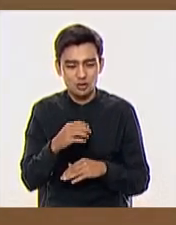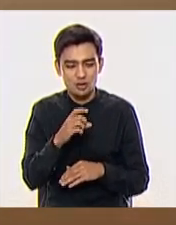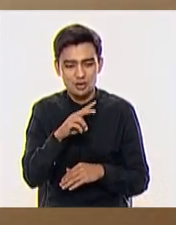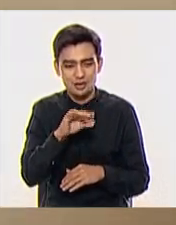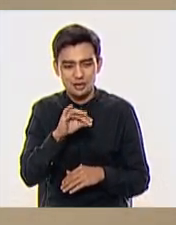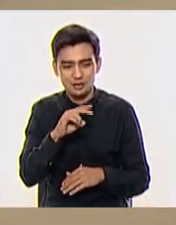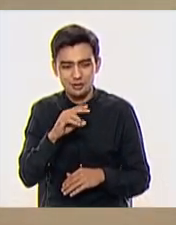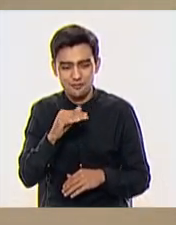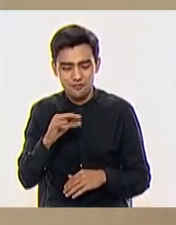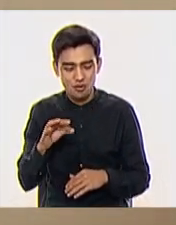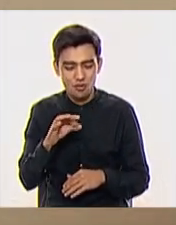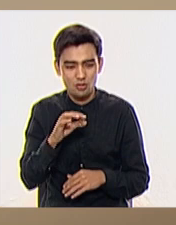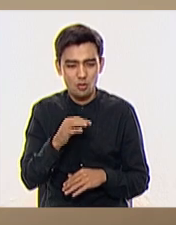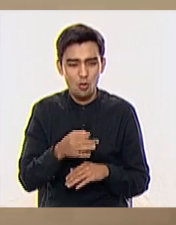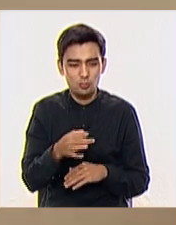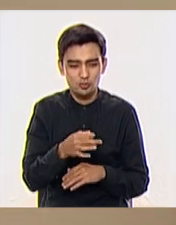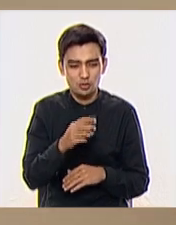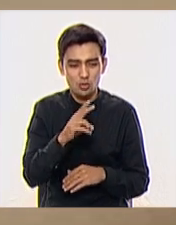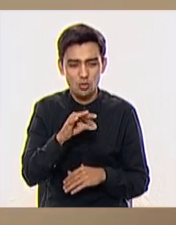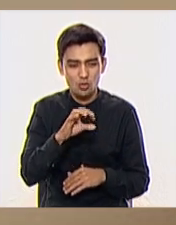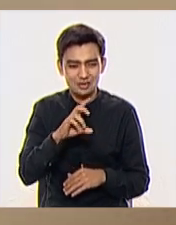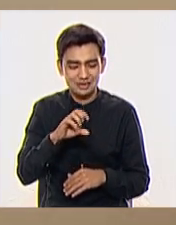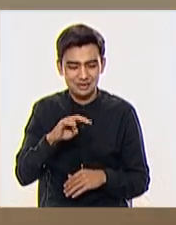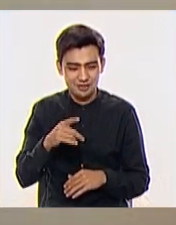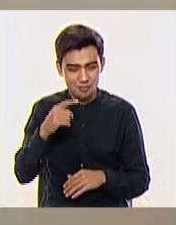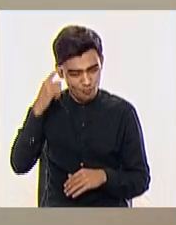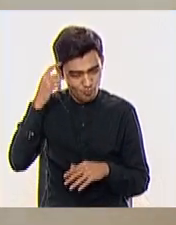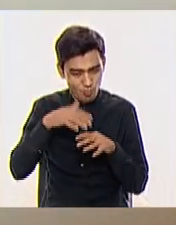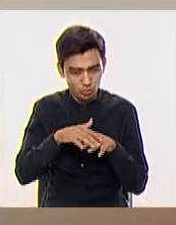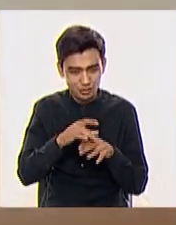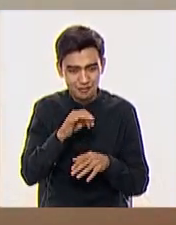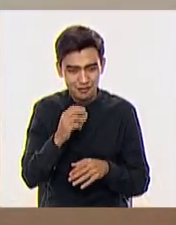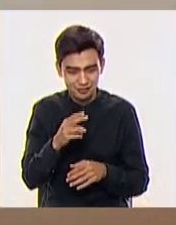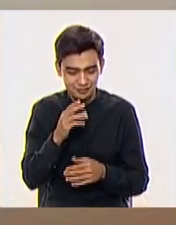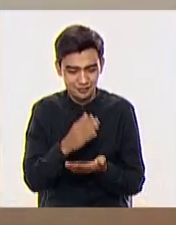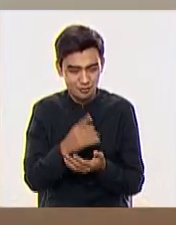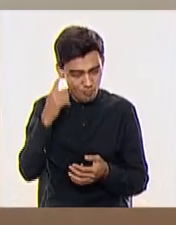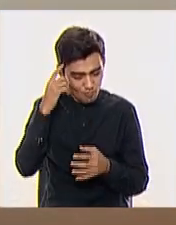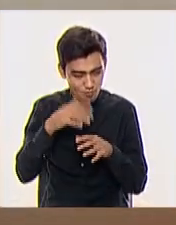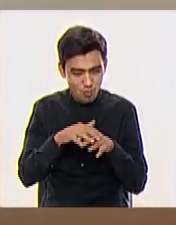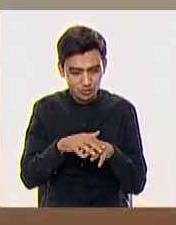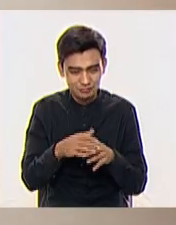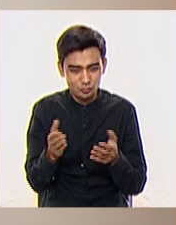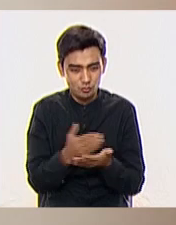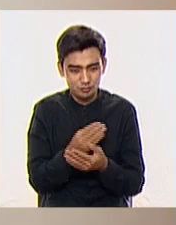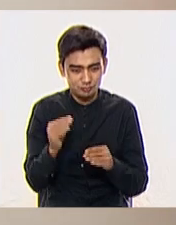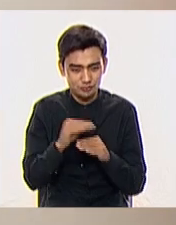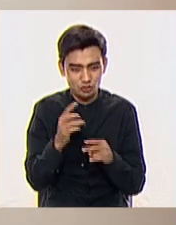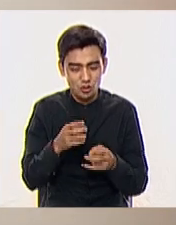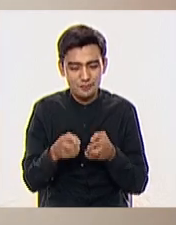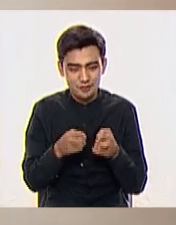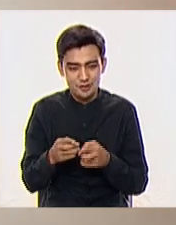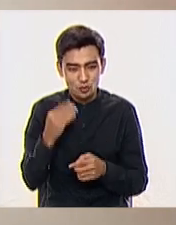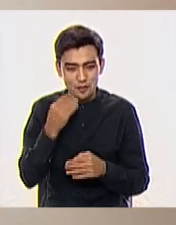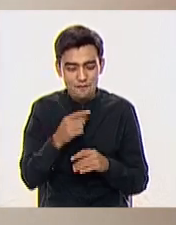лимфообластный лейкоз – это рак крови и костного мозга. Чтобы победить недуг, нужна пересадка костного мозга. Сделать операцию могут турецкие